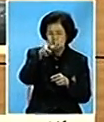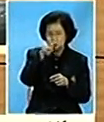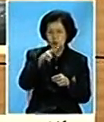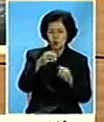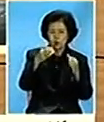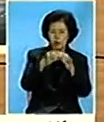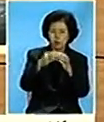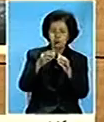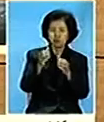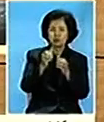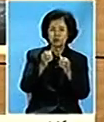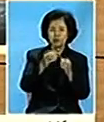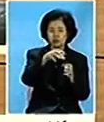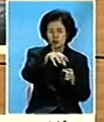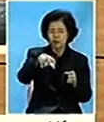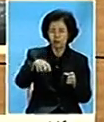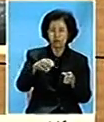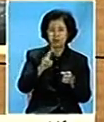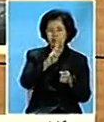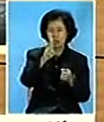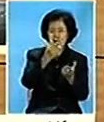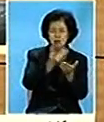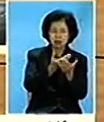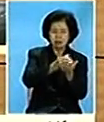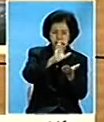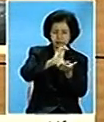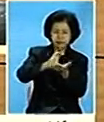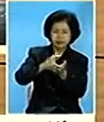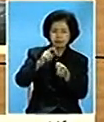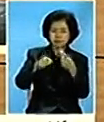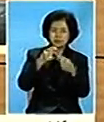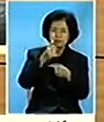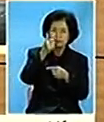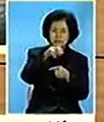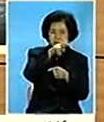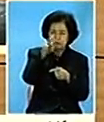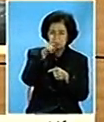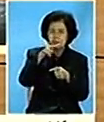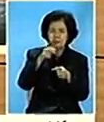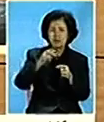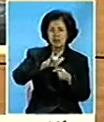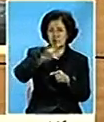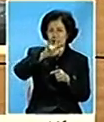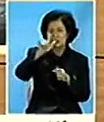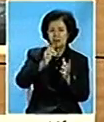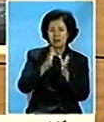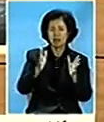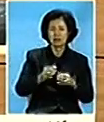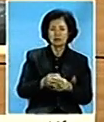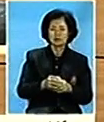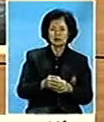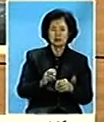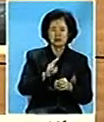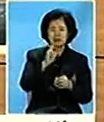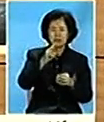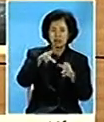น่วยงานของรัฐครับใช้เงินก็ประมาณที่ผมเปิดดูเนี่ยในการศึกษาดูงานต่างประเทศมากมายมหาศาลผมไม่ทราบว่าเอาข้อมูลหรือประโยชน์